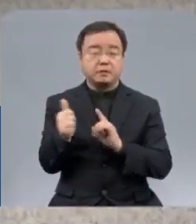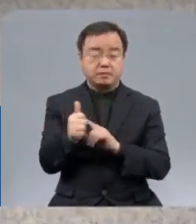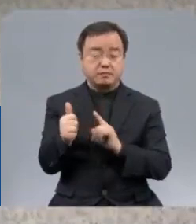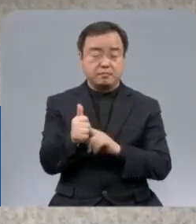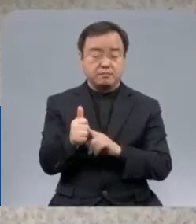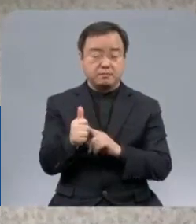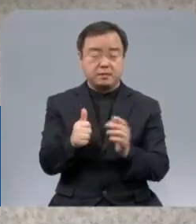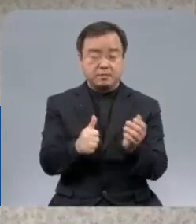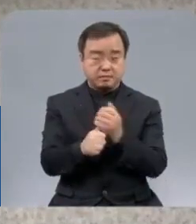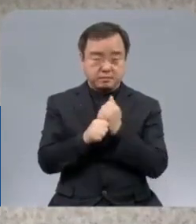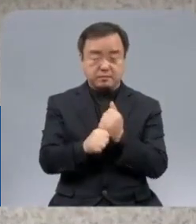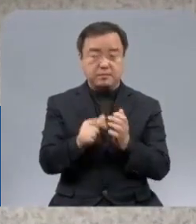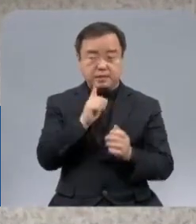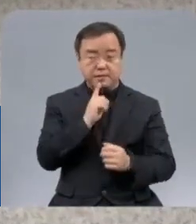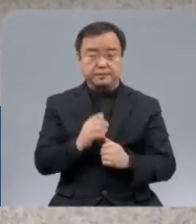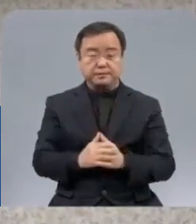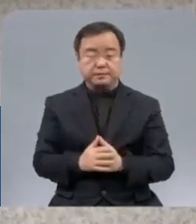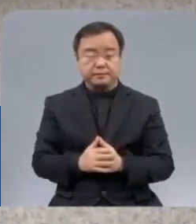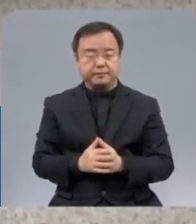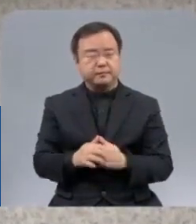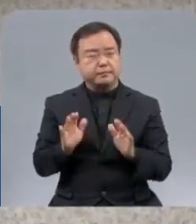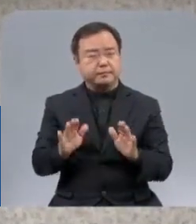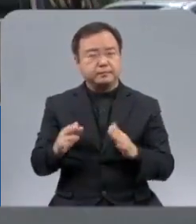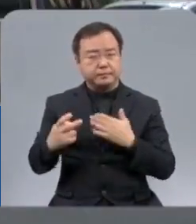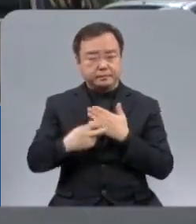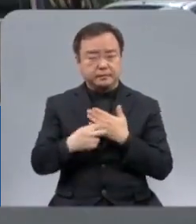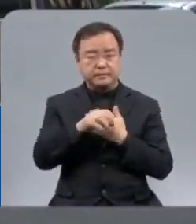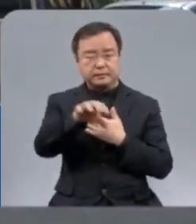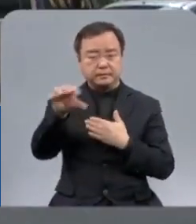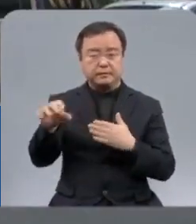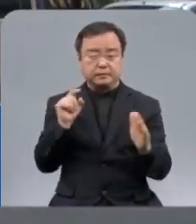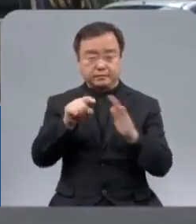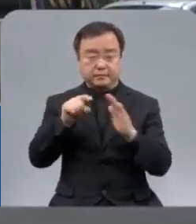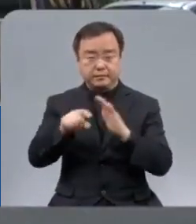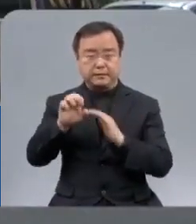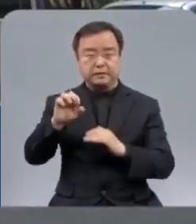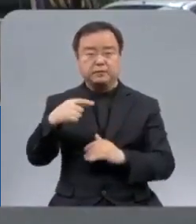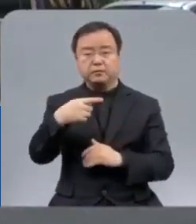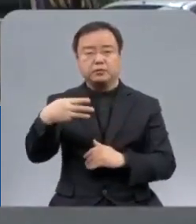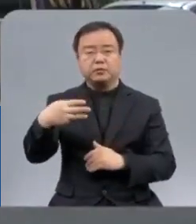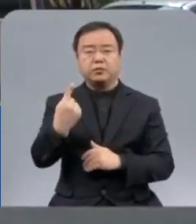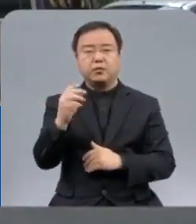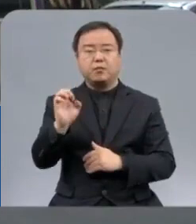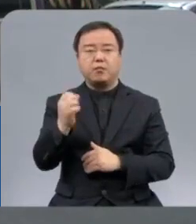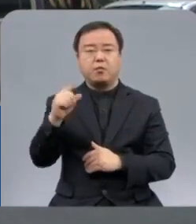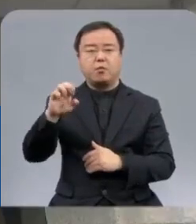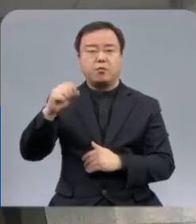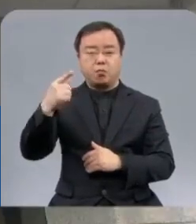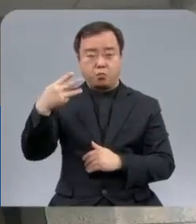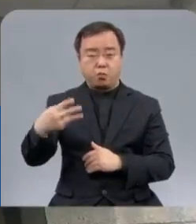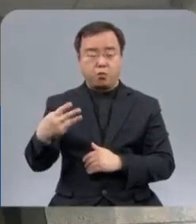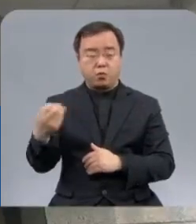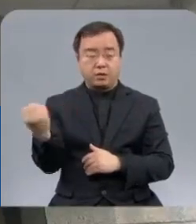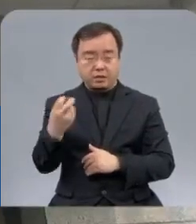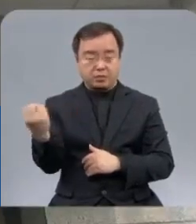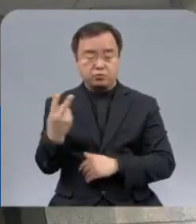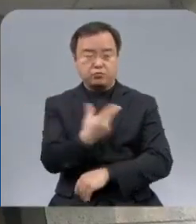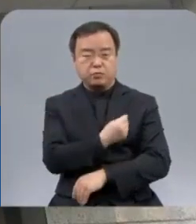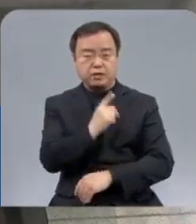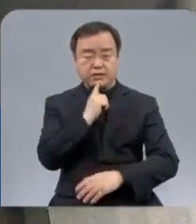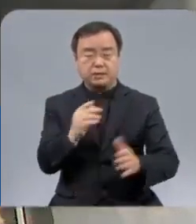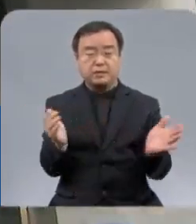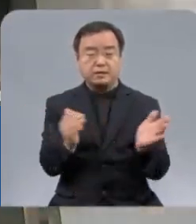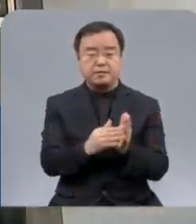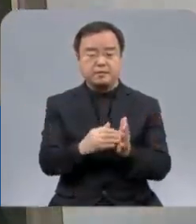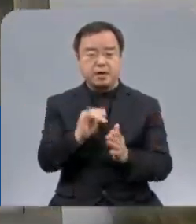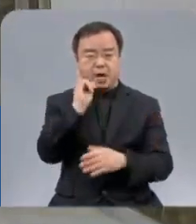조사했다고 밝혔습니다. A씨는 병원 여러 곳을 돌며 프로포폴을 상습적으로 투약한 혐의를 받습니다. 경찰은